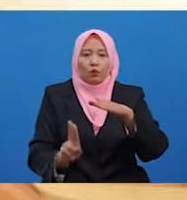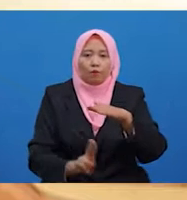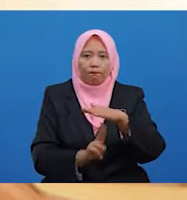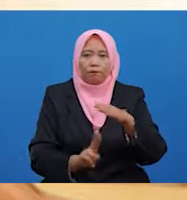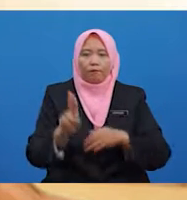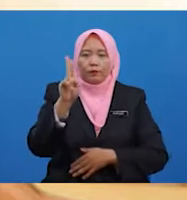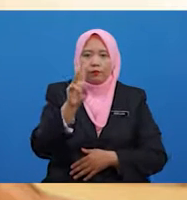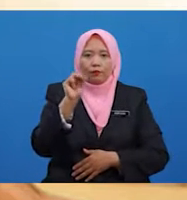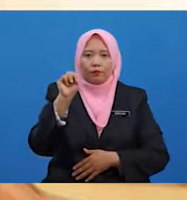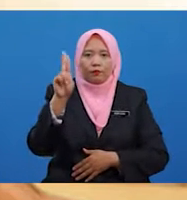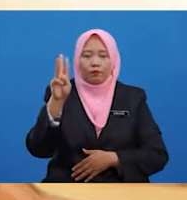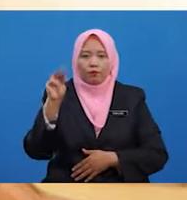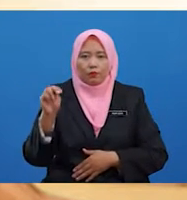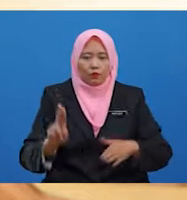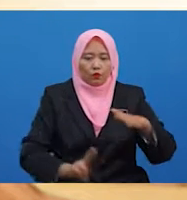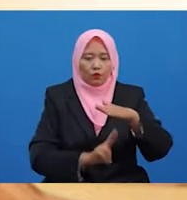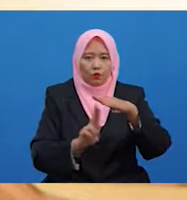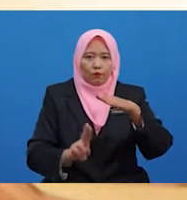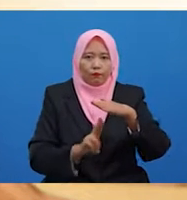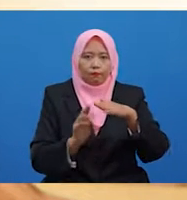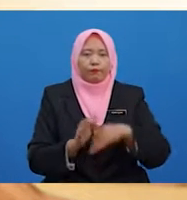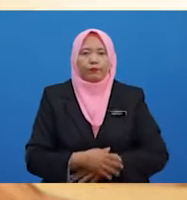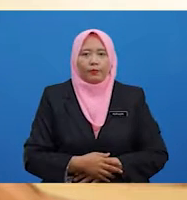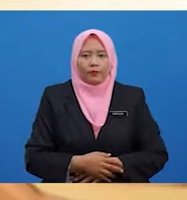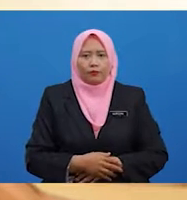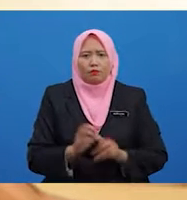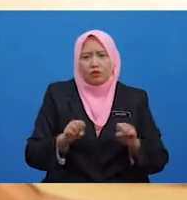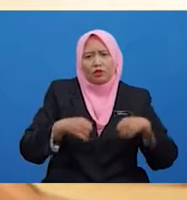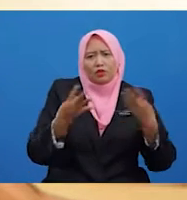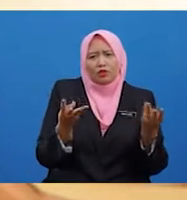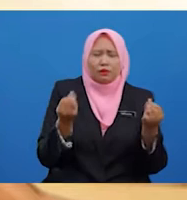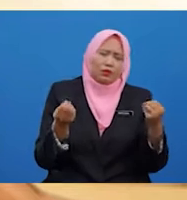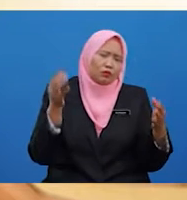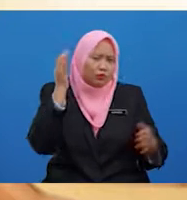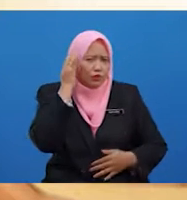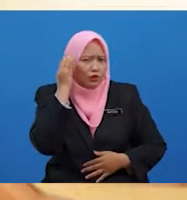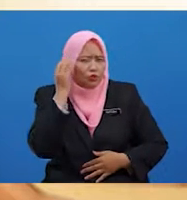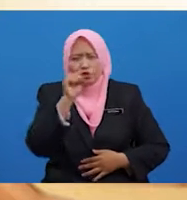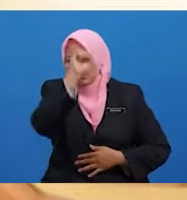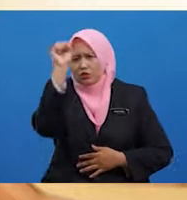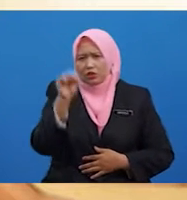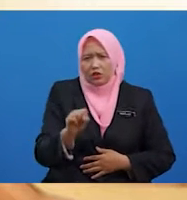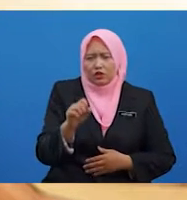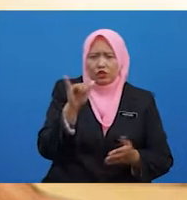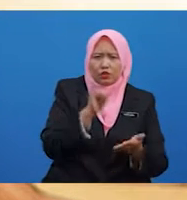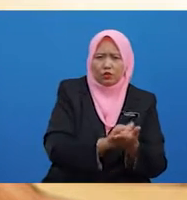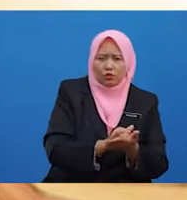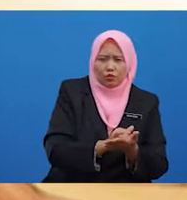tertanya-tanya, bagaimana pula hendak mengenal pasti bahawa soalan tersebut ialah soalan menganalisis pola